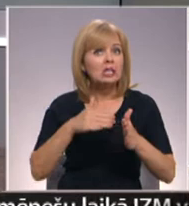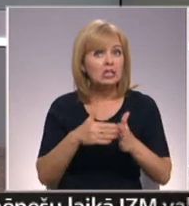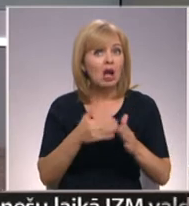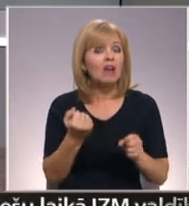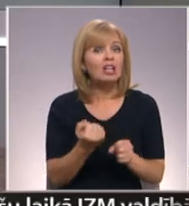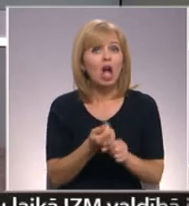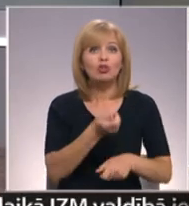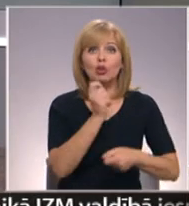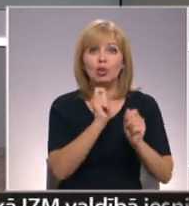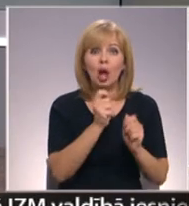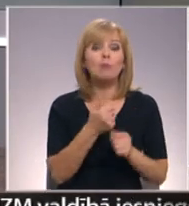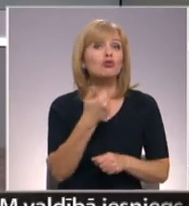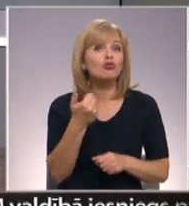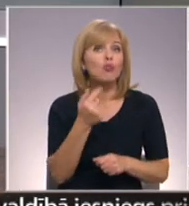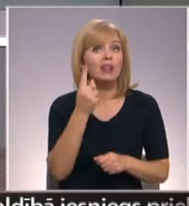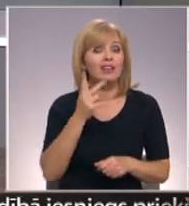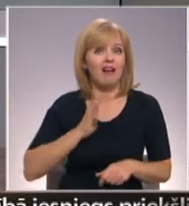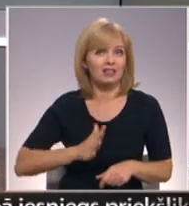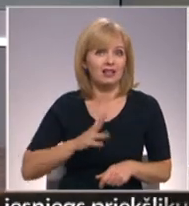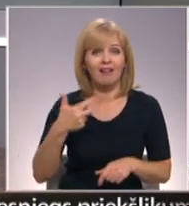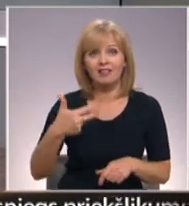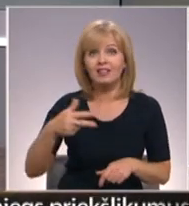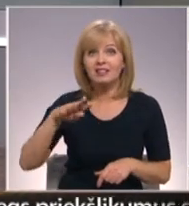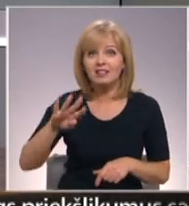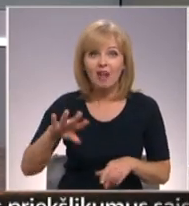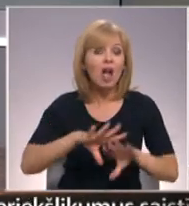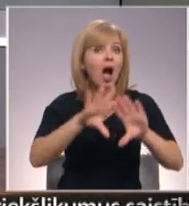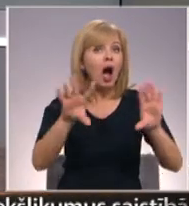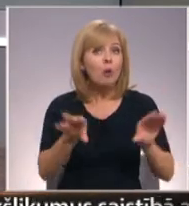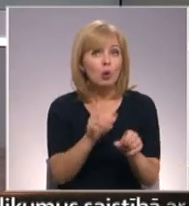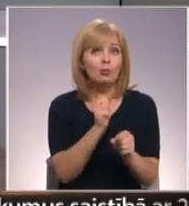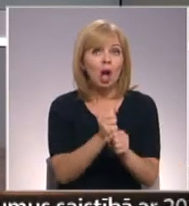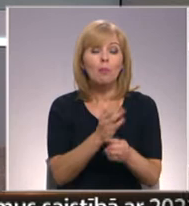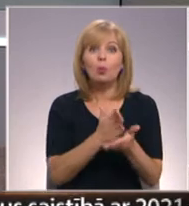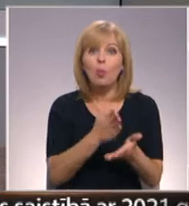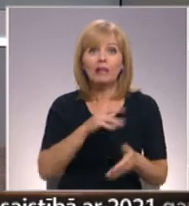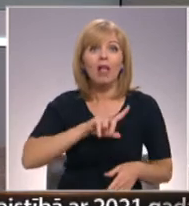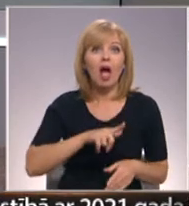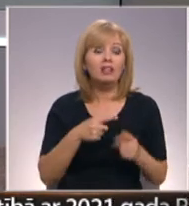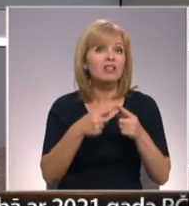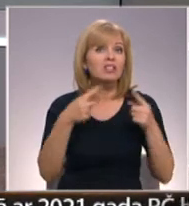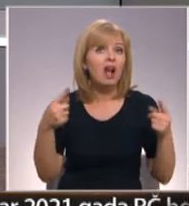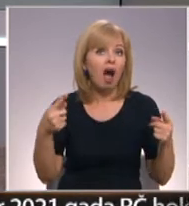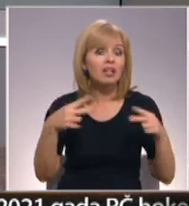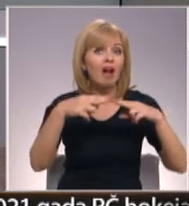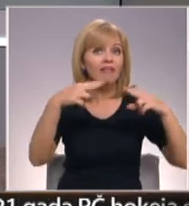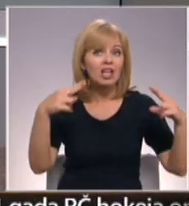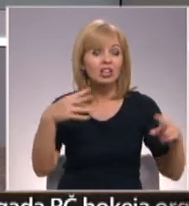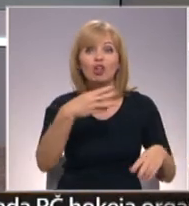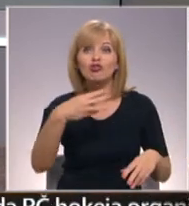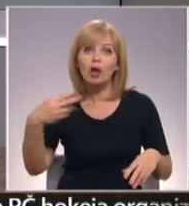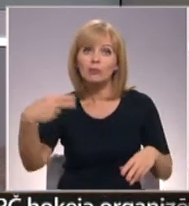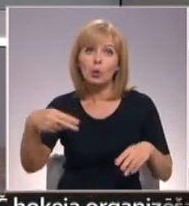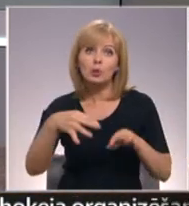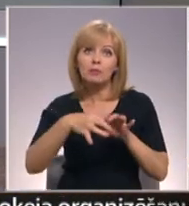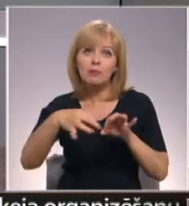šogad sagaidījuši vien 39. Apjomīgākais darbs norīt uz Latvijas garākā tilta 420 metru garā